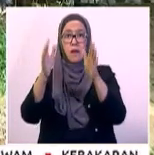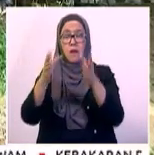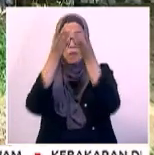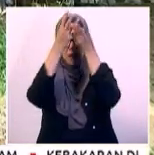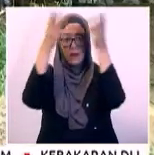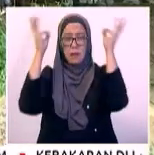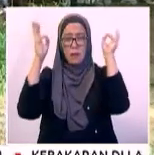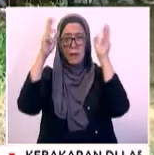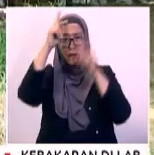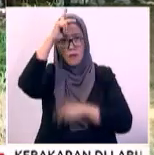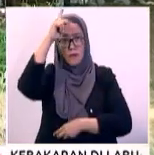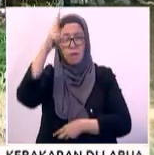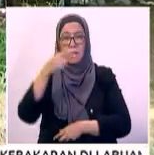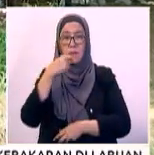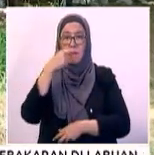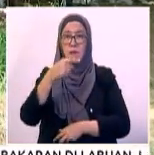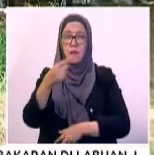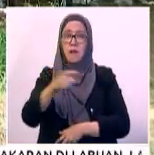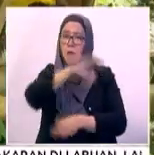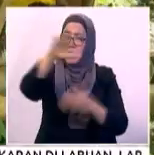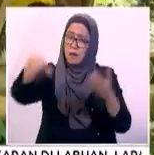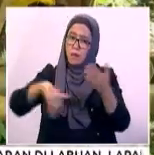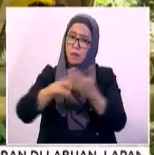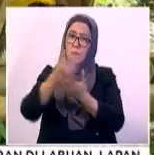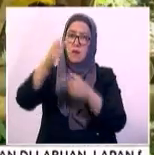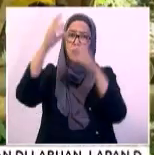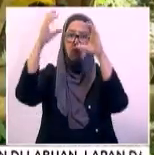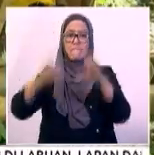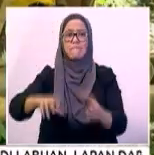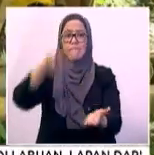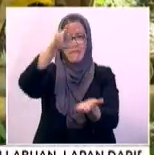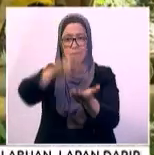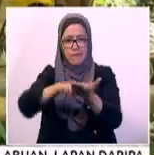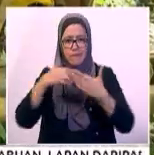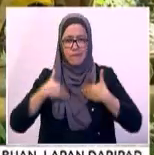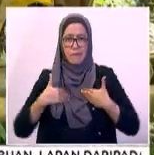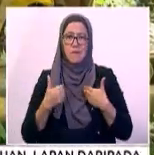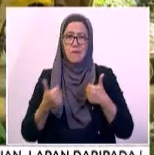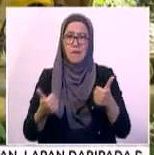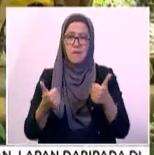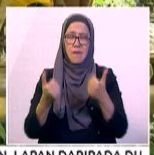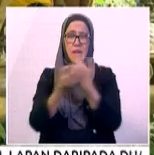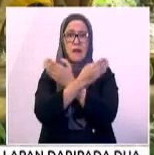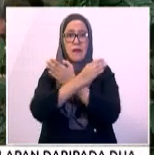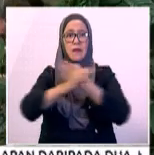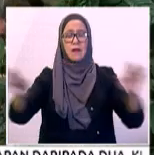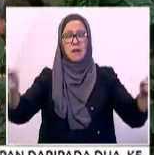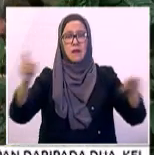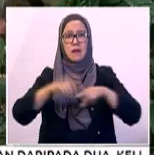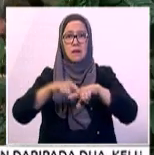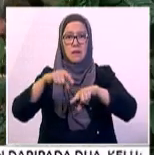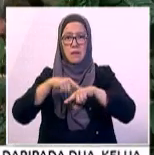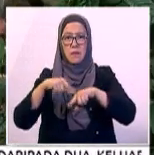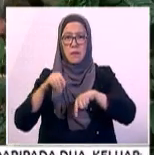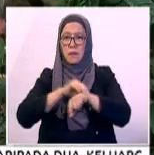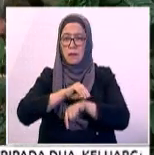Abdul Hamid berkata, semua mereka disahkan sihat dan bebas jangkitan wabak demam campak oleh Jabatan